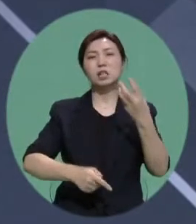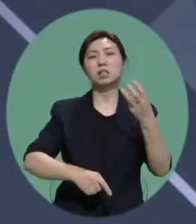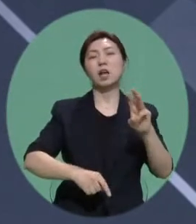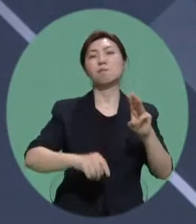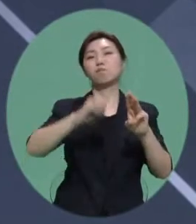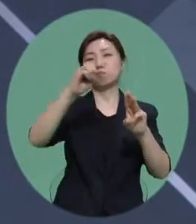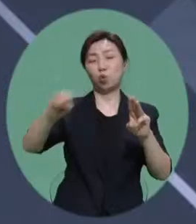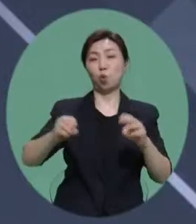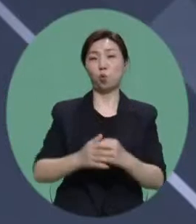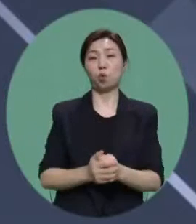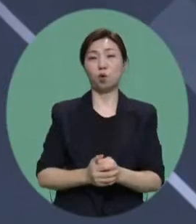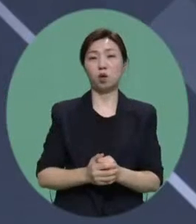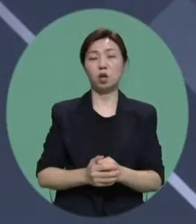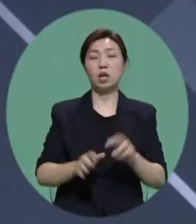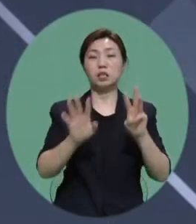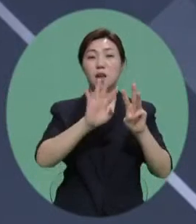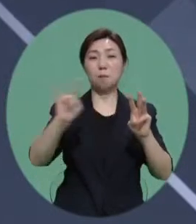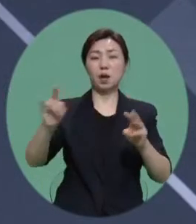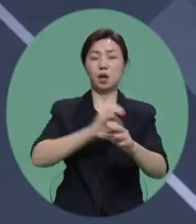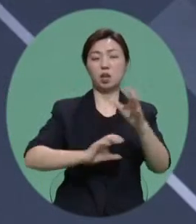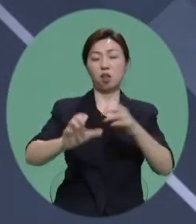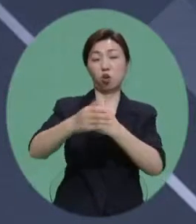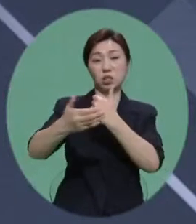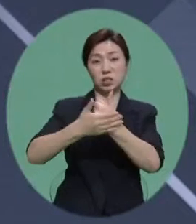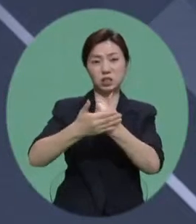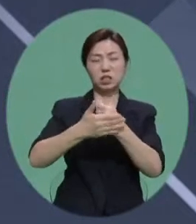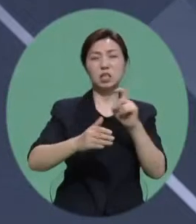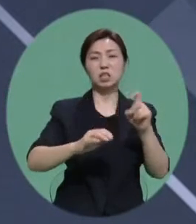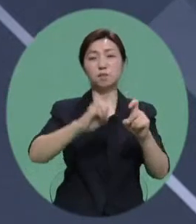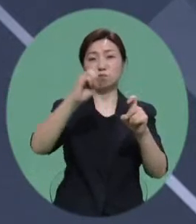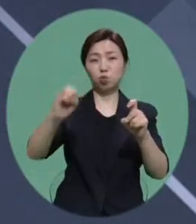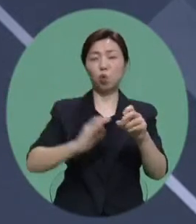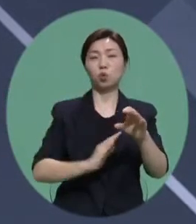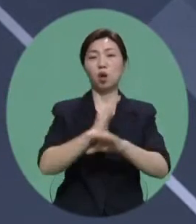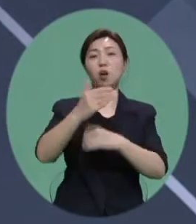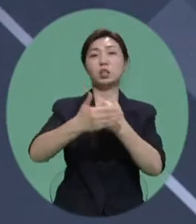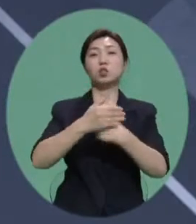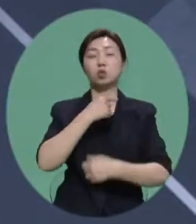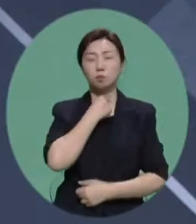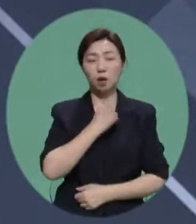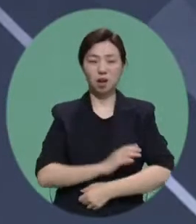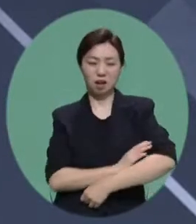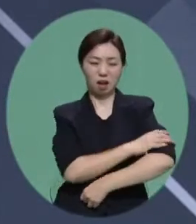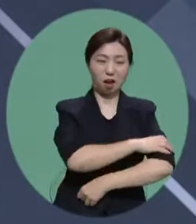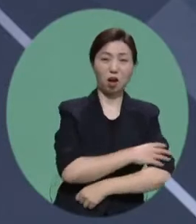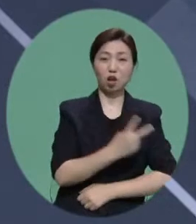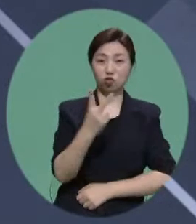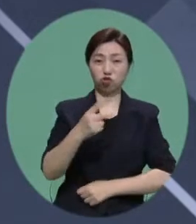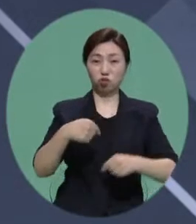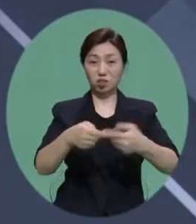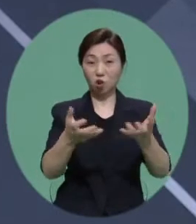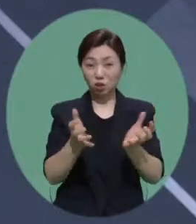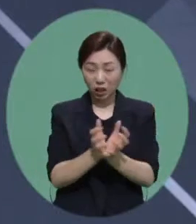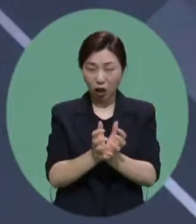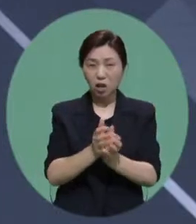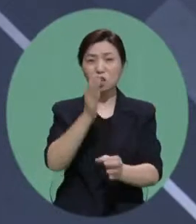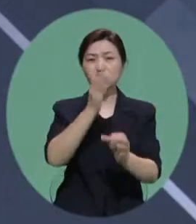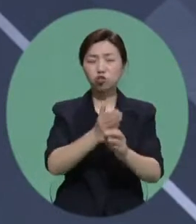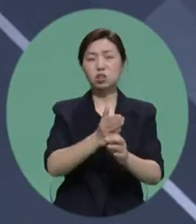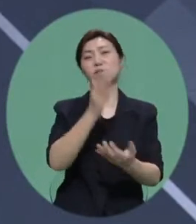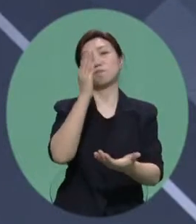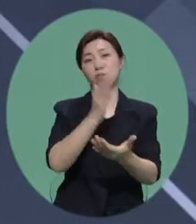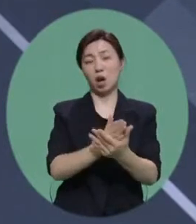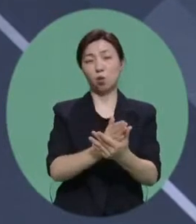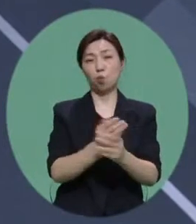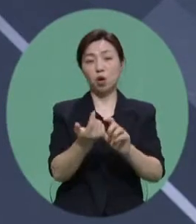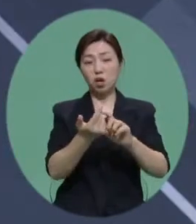10% 넘기고 싶습니다 무엇보다도 기득권 양당 정치를 시민의 삶을 지키는 다당제 정치